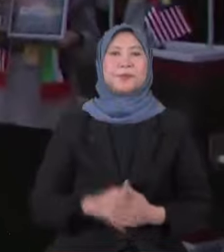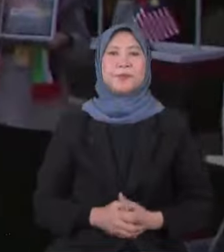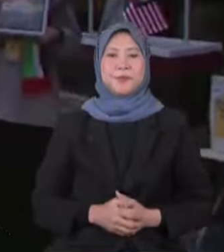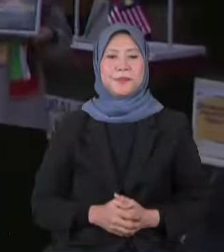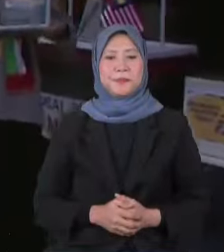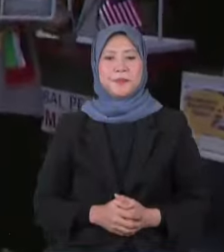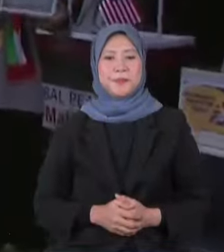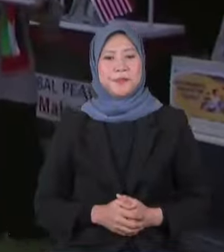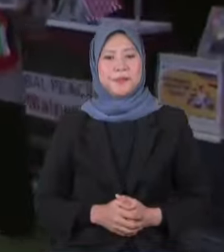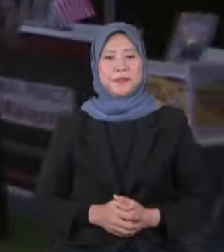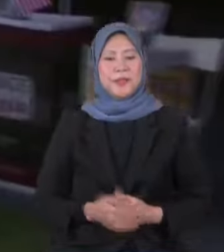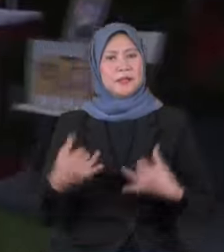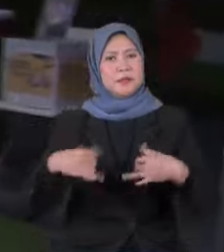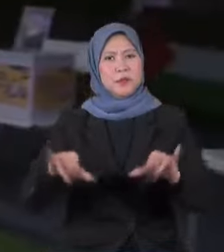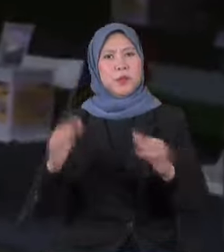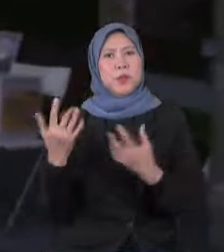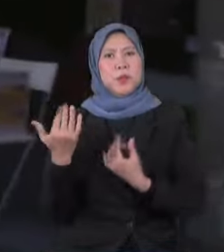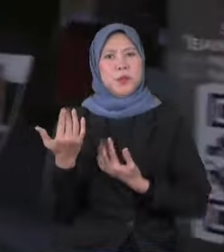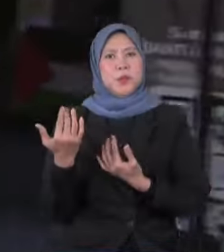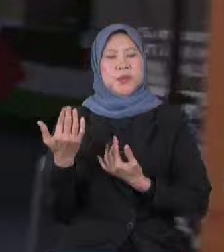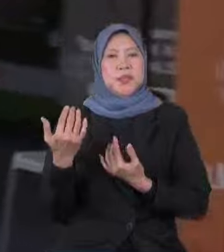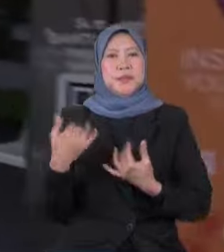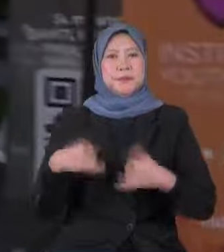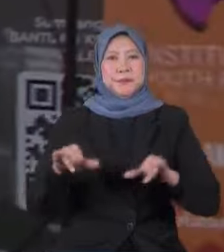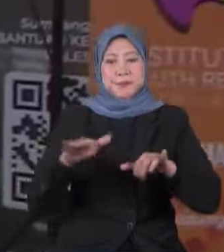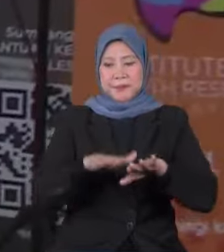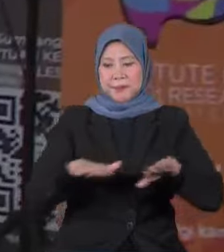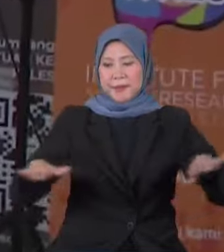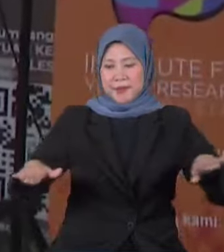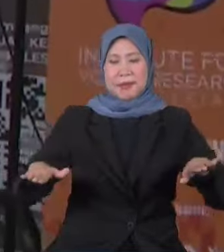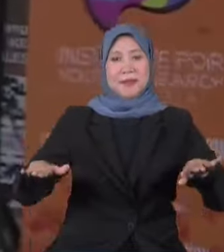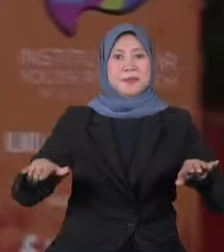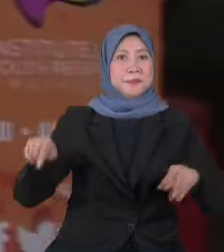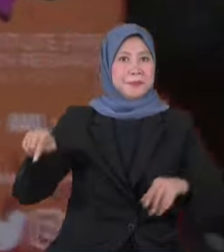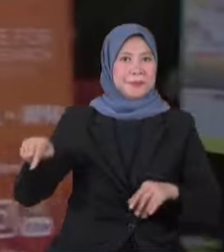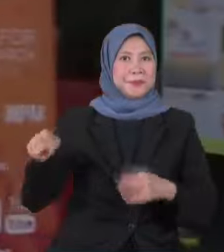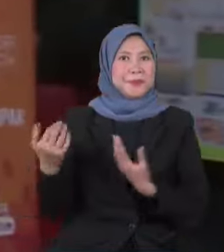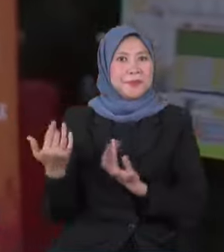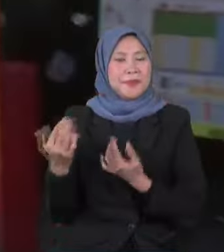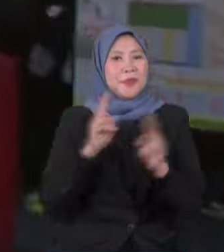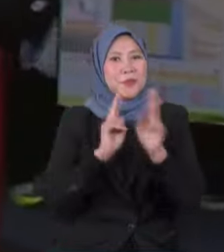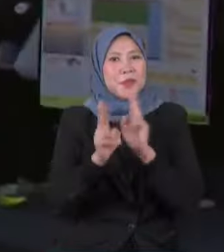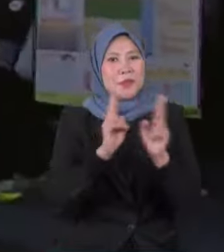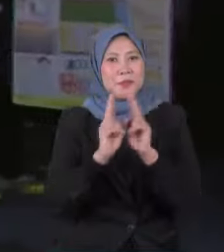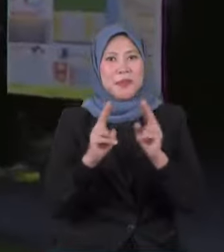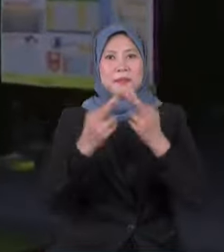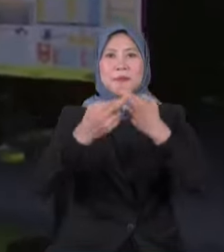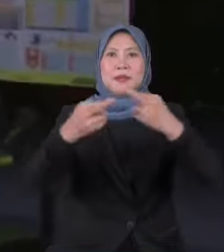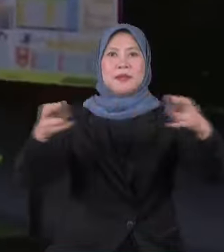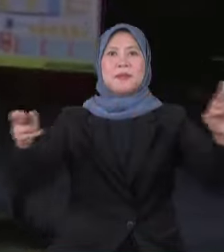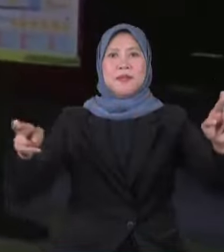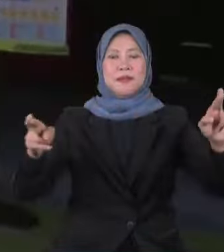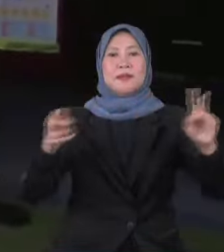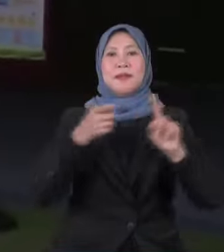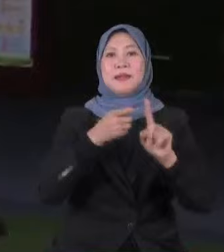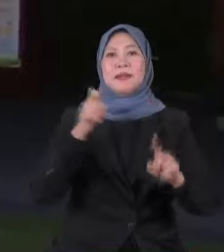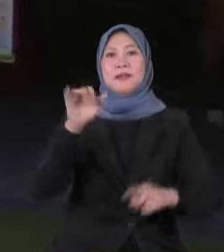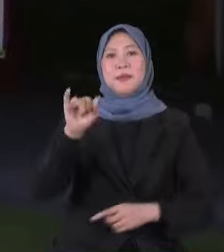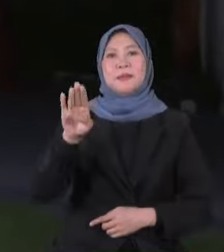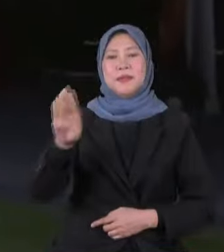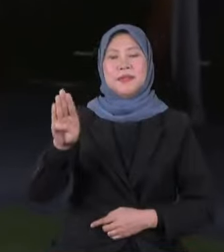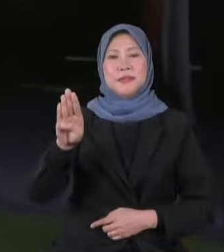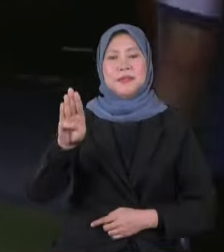ni. Kita masih lagi menantikan aktiviti acara utama di pentas utama kita pada hari ini. Iaitu ucapan perasmian daripada Yang Amat Berhormat